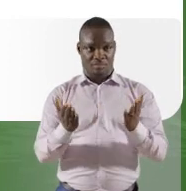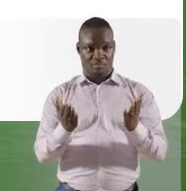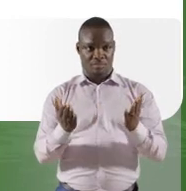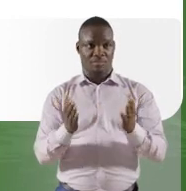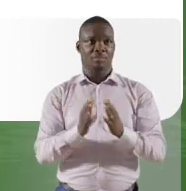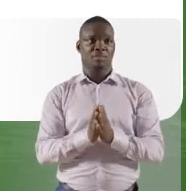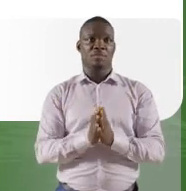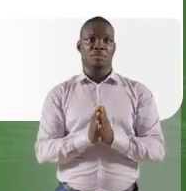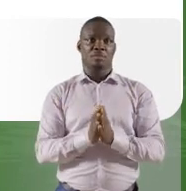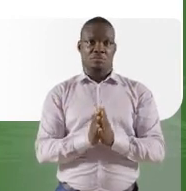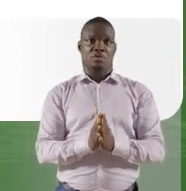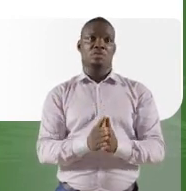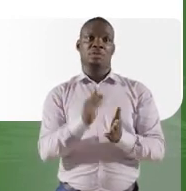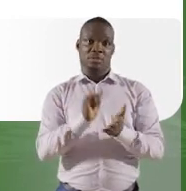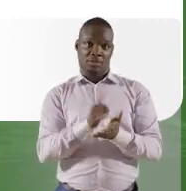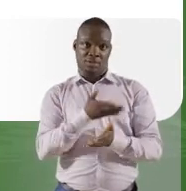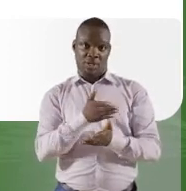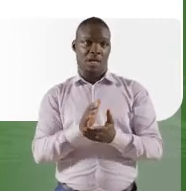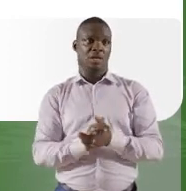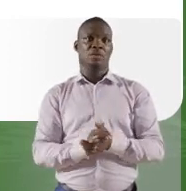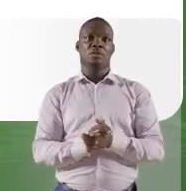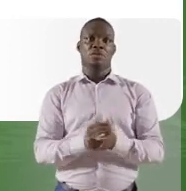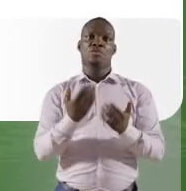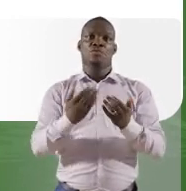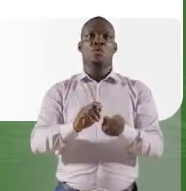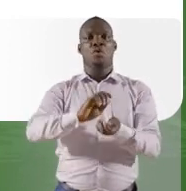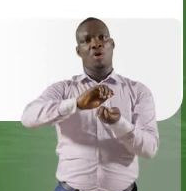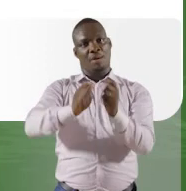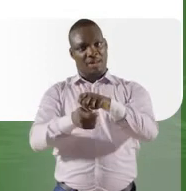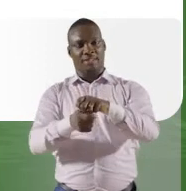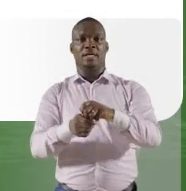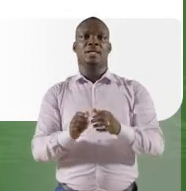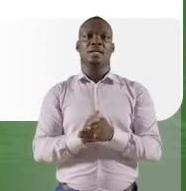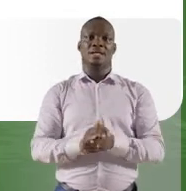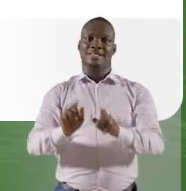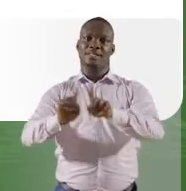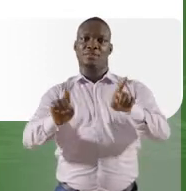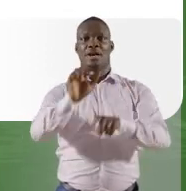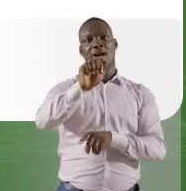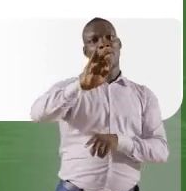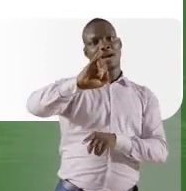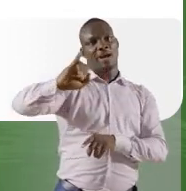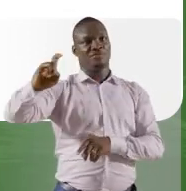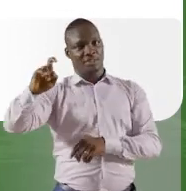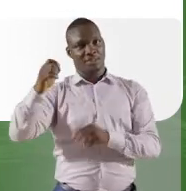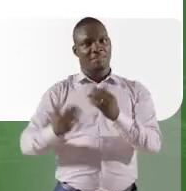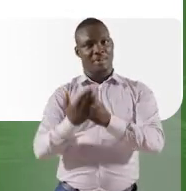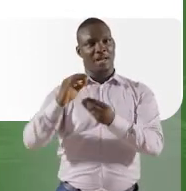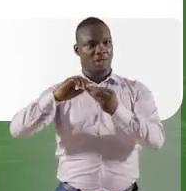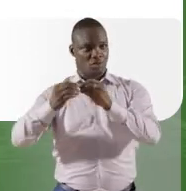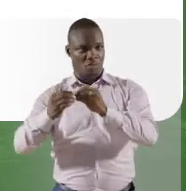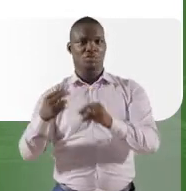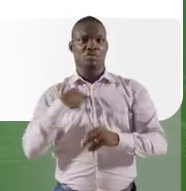ZD moins ZC sur ZB moins ZA, on remplace les différents affixes par leur valeur. Nous obtenons